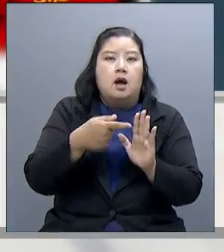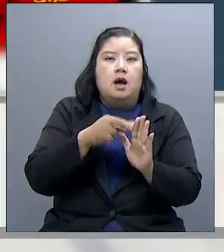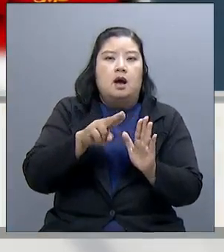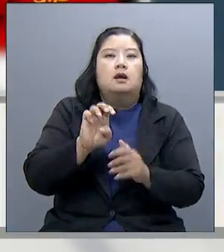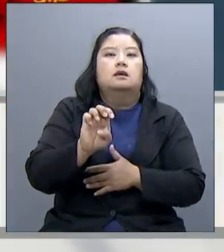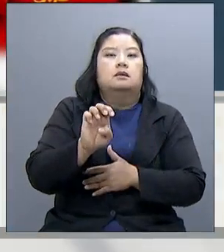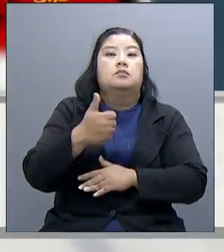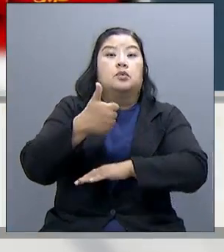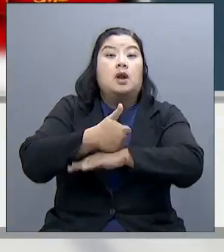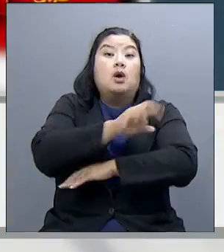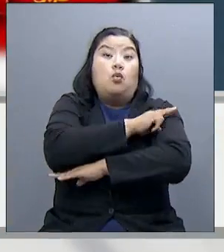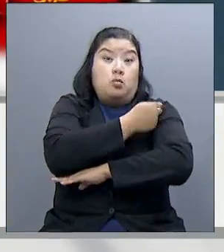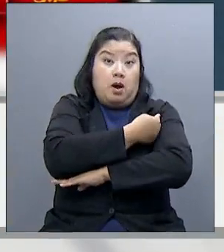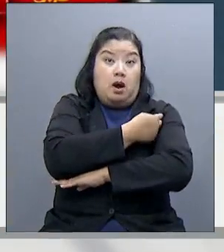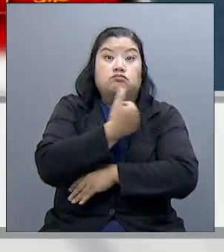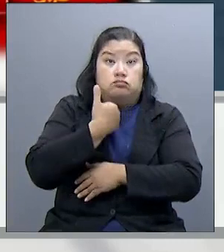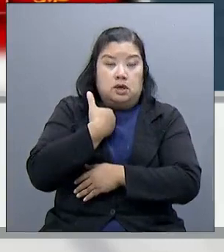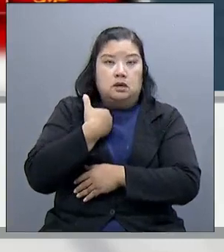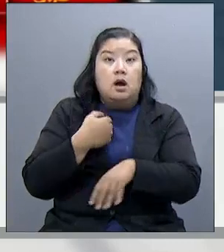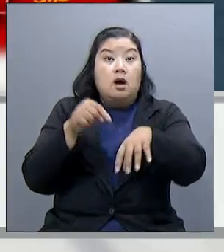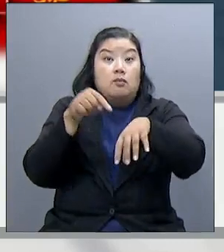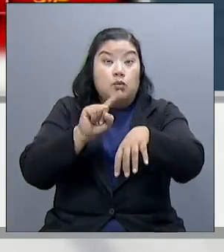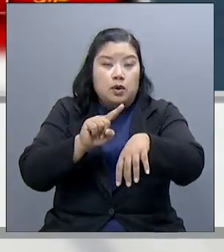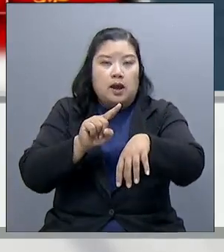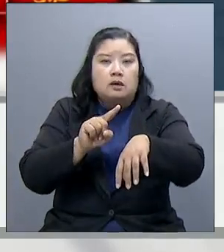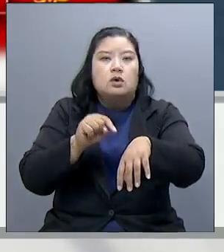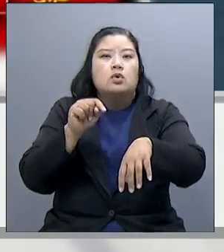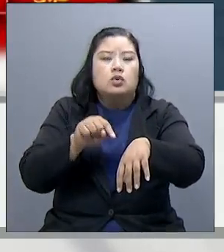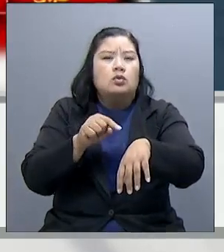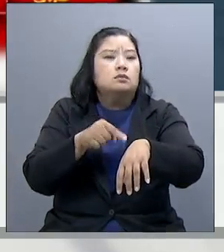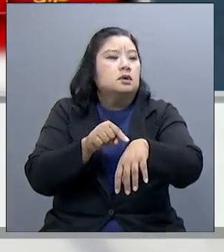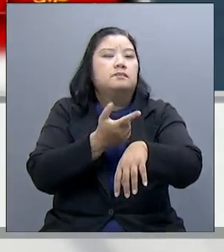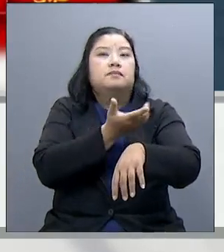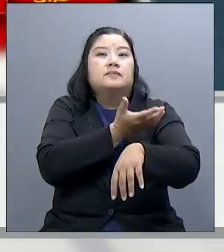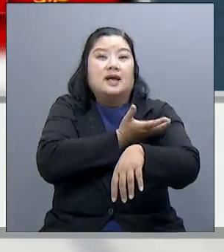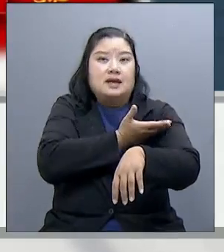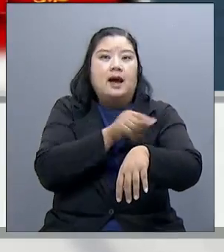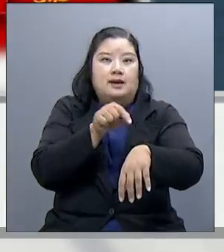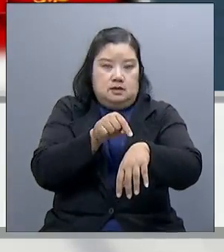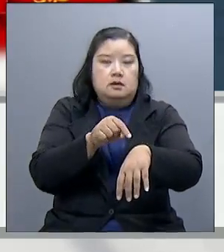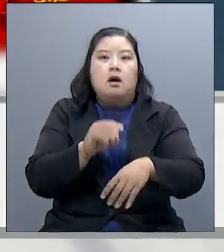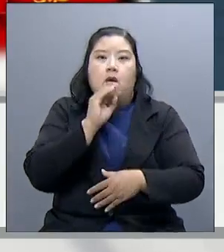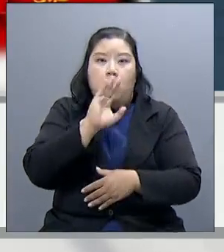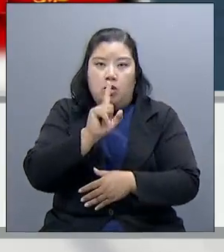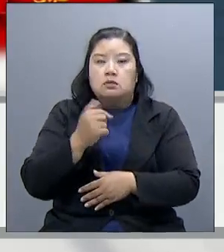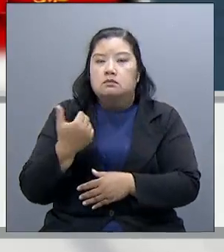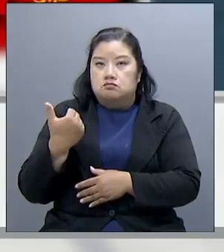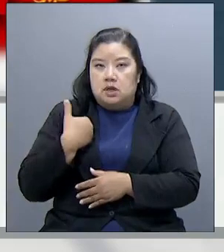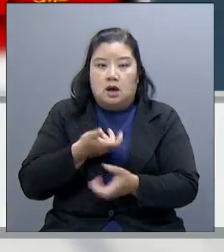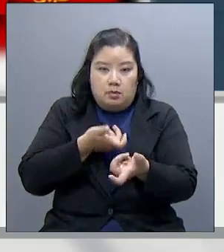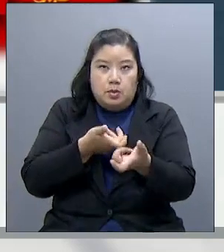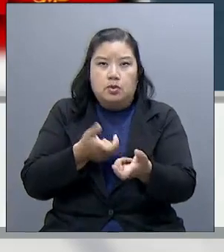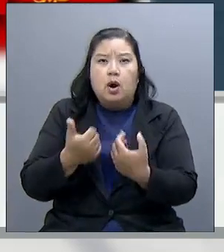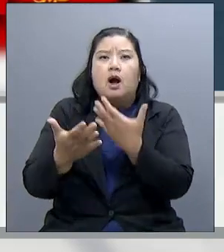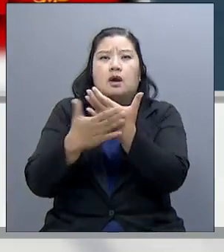าดินีซึ่งอยู่ใจกลางฉนวนกาซาค่ะออกมากล่าวหลังจากที่เกิดเหตุโจมตีโรงพยาบาลว่าเราเตือนคุณ